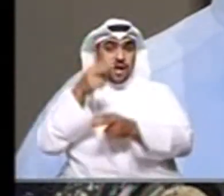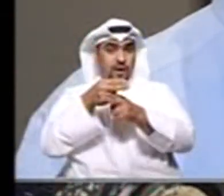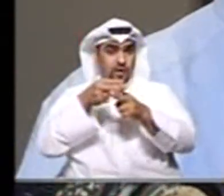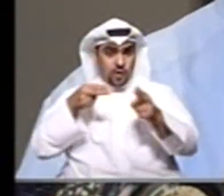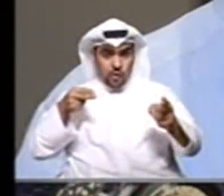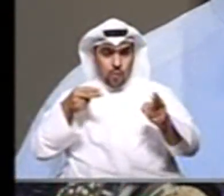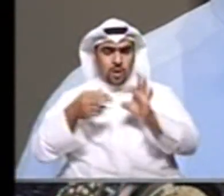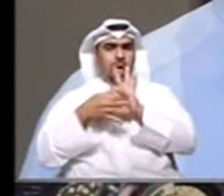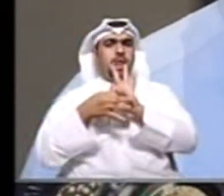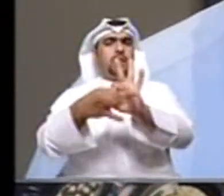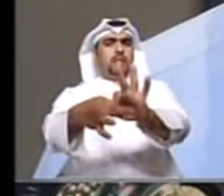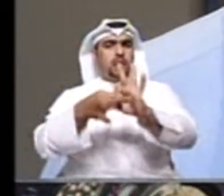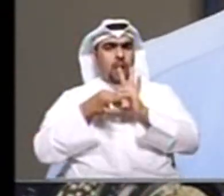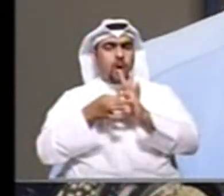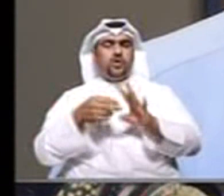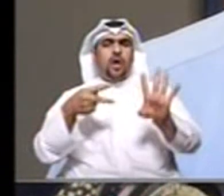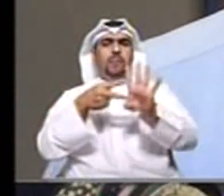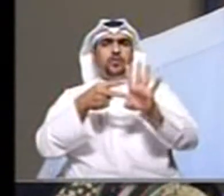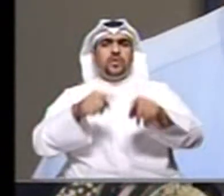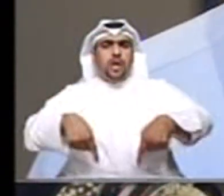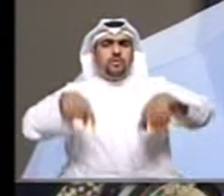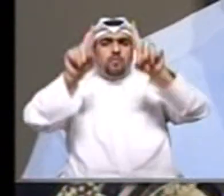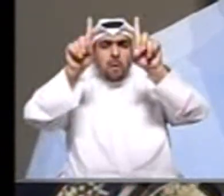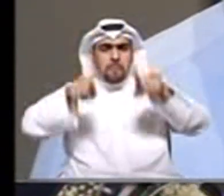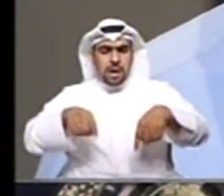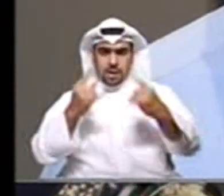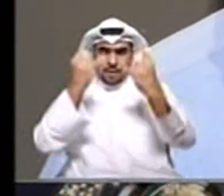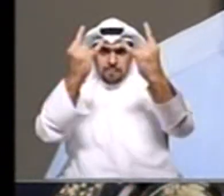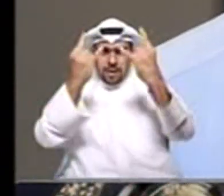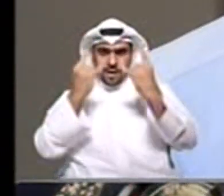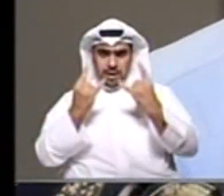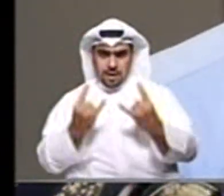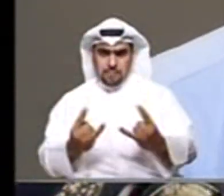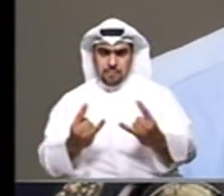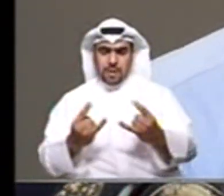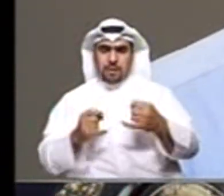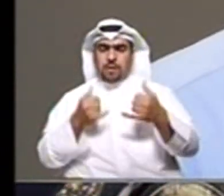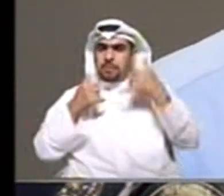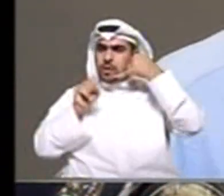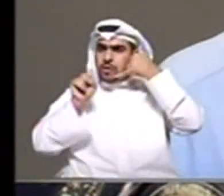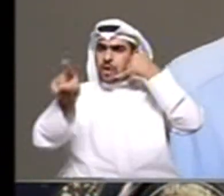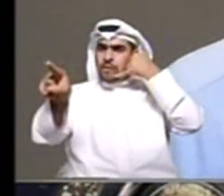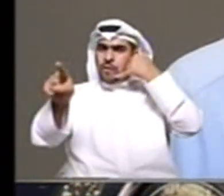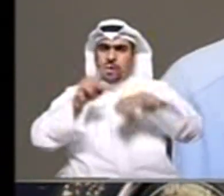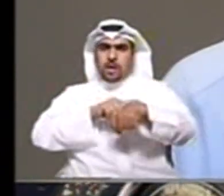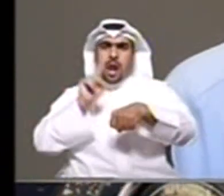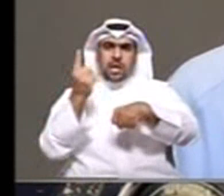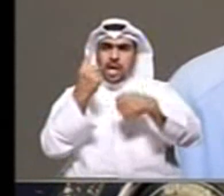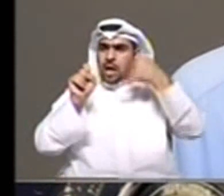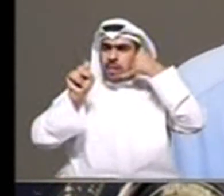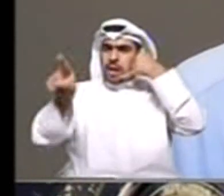جاي من منطقة بعيدة تبعد 500 كيلو من منطقة سنار، فكانت أثناء الرحلة كانوا يتواصلوا معانا كل ساعة بساعة